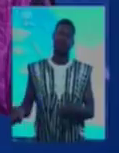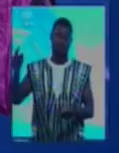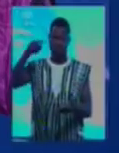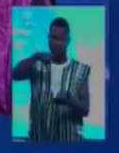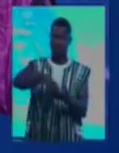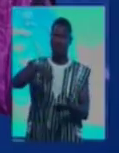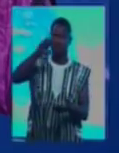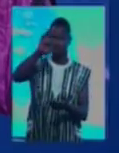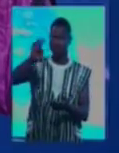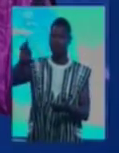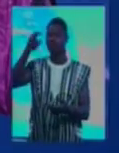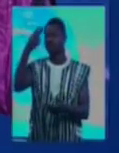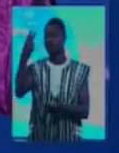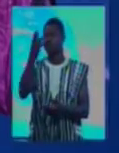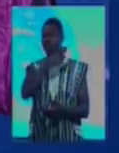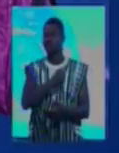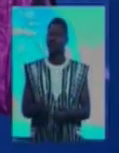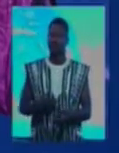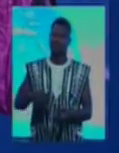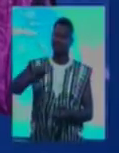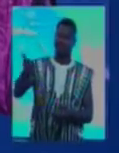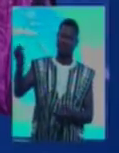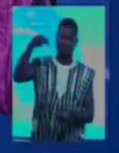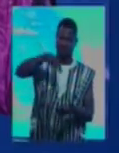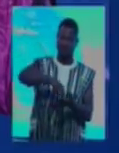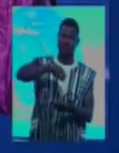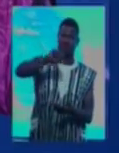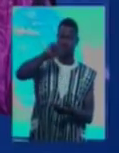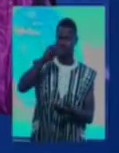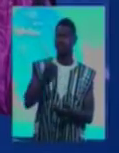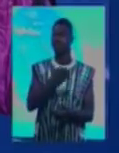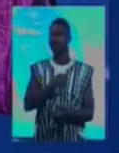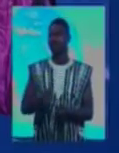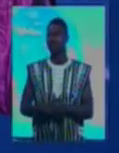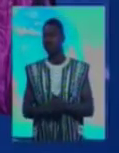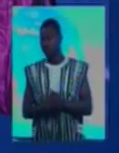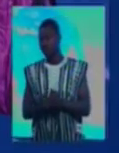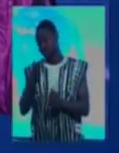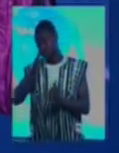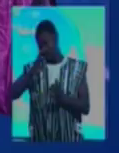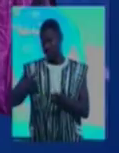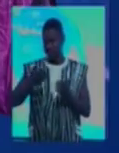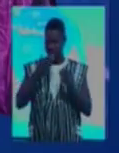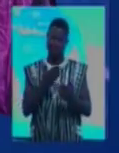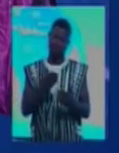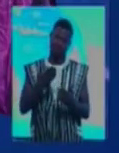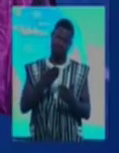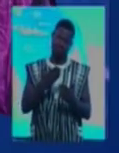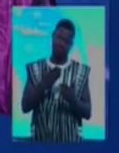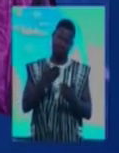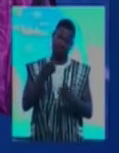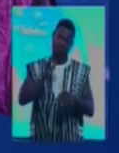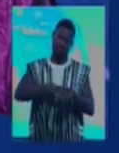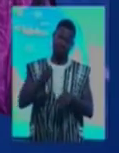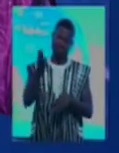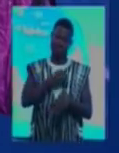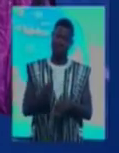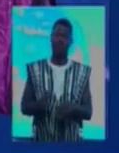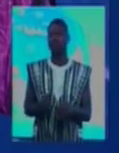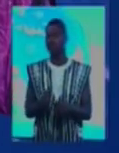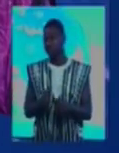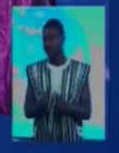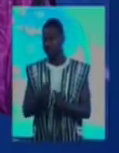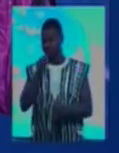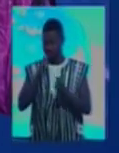1992, mais Les Quatre Étés, paru en 2000, et très récemment Si loin de ma vie. Et votre plume